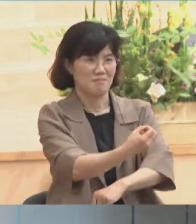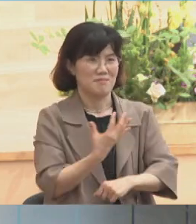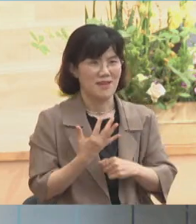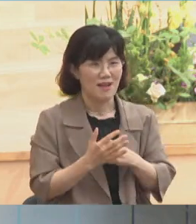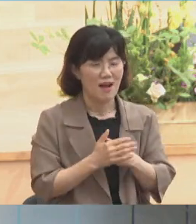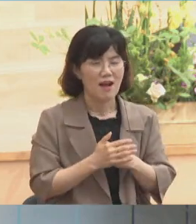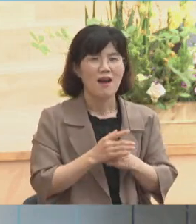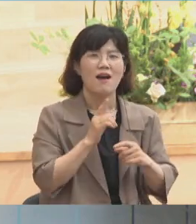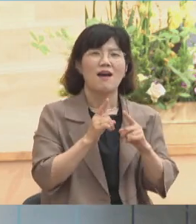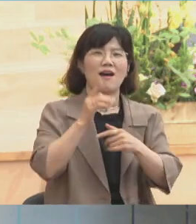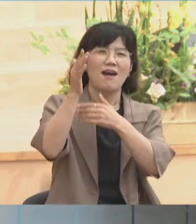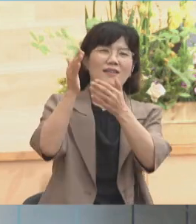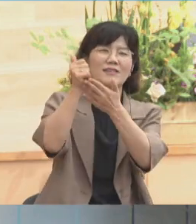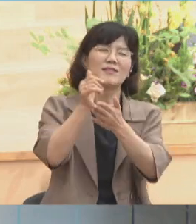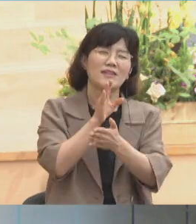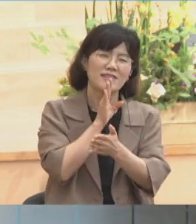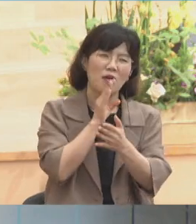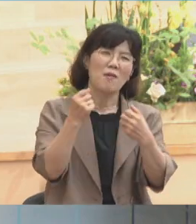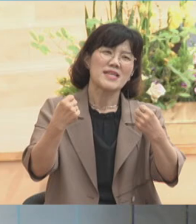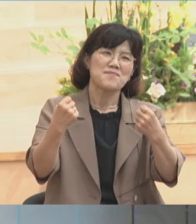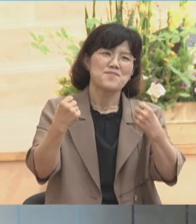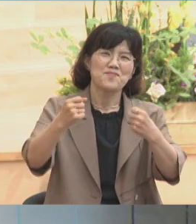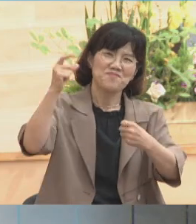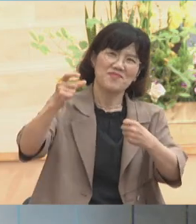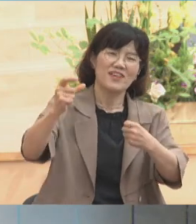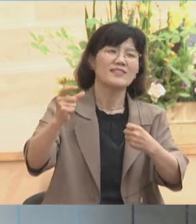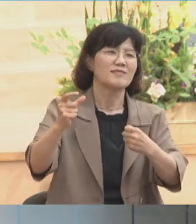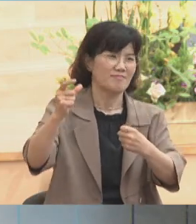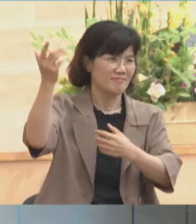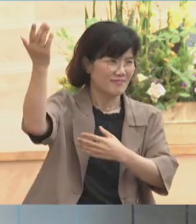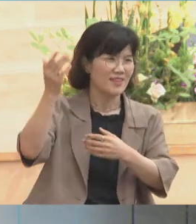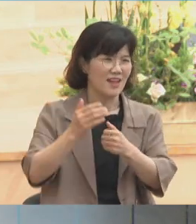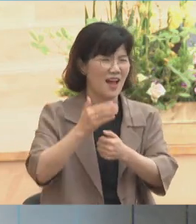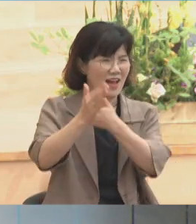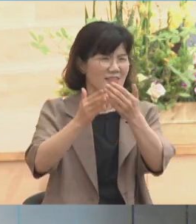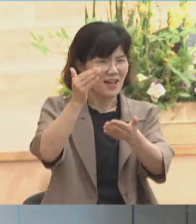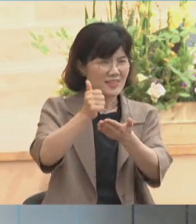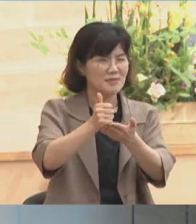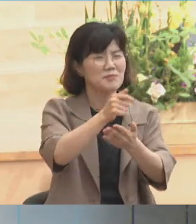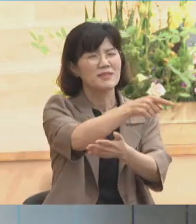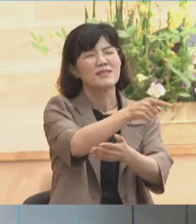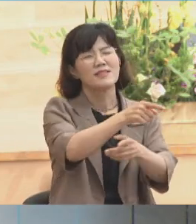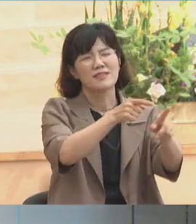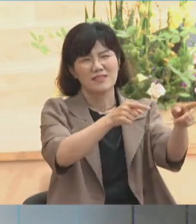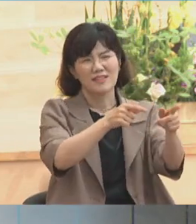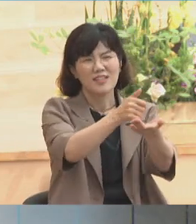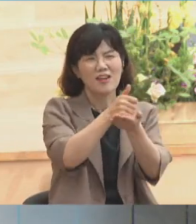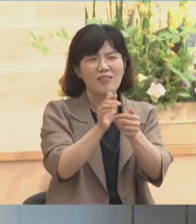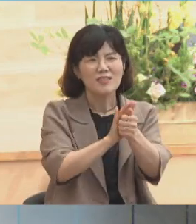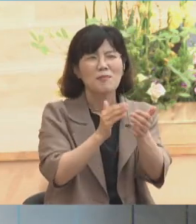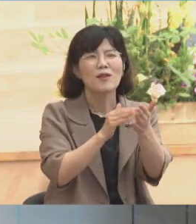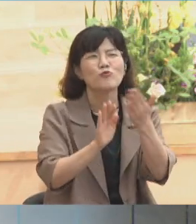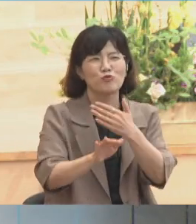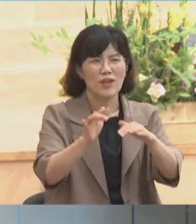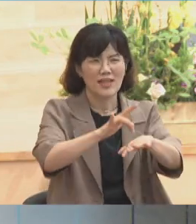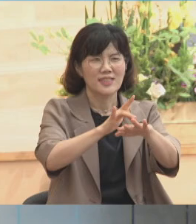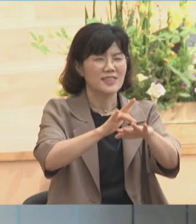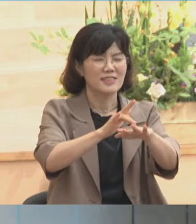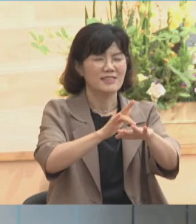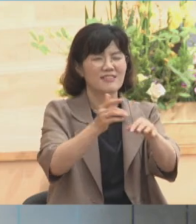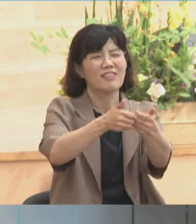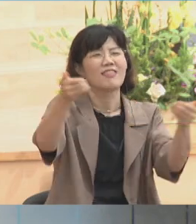저는 엄마 하나님은 정말 힘세신 분이야. 엄마가 하나님을 영접하는 순간 귀신은 다 떠나갔어라고